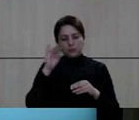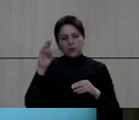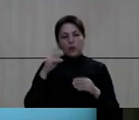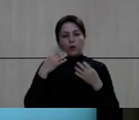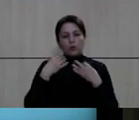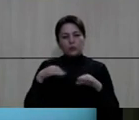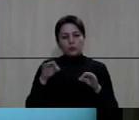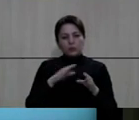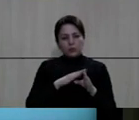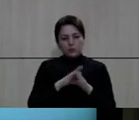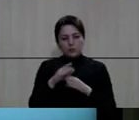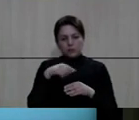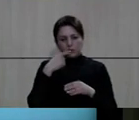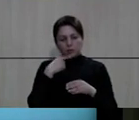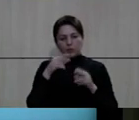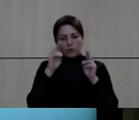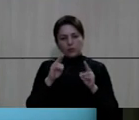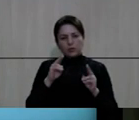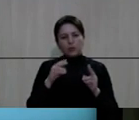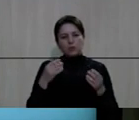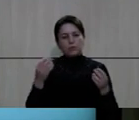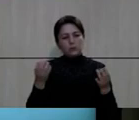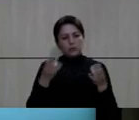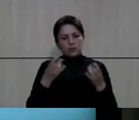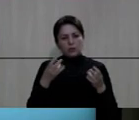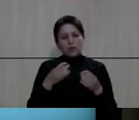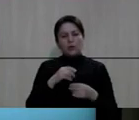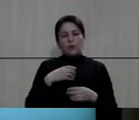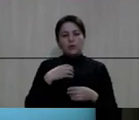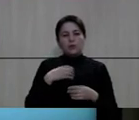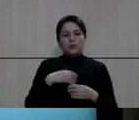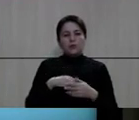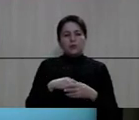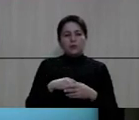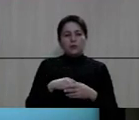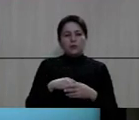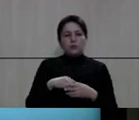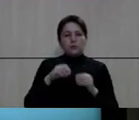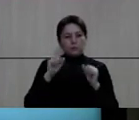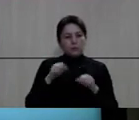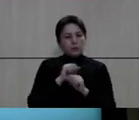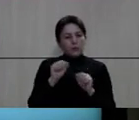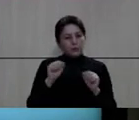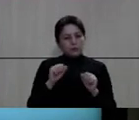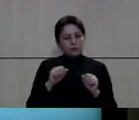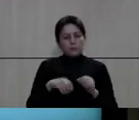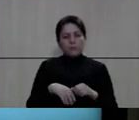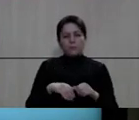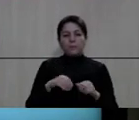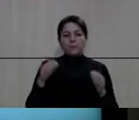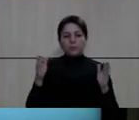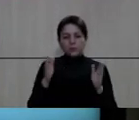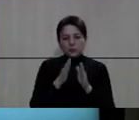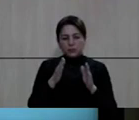mumkin. Shakli qolip zaruriy qismlardan foydalanish mumkin. Mumkin emas,